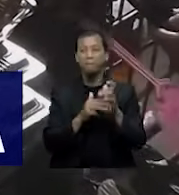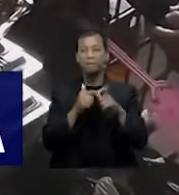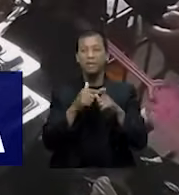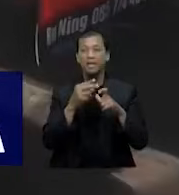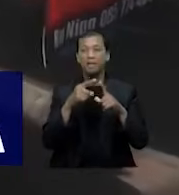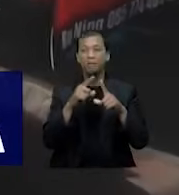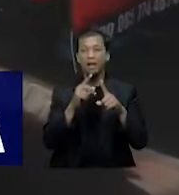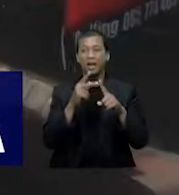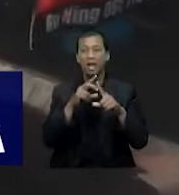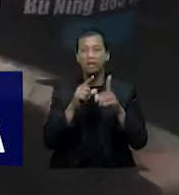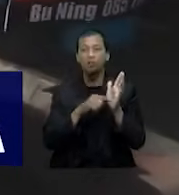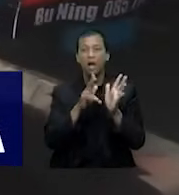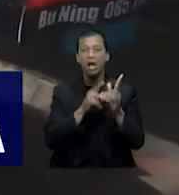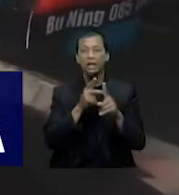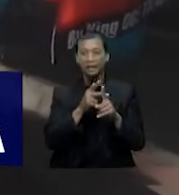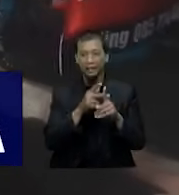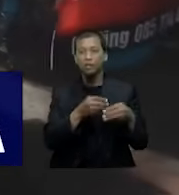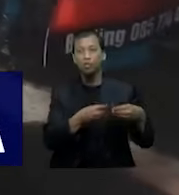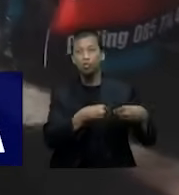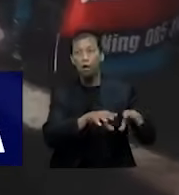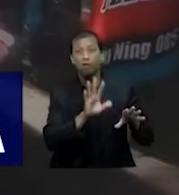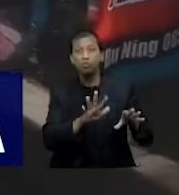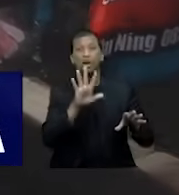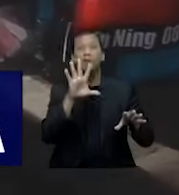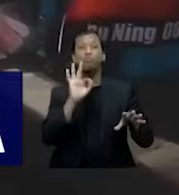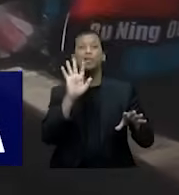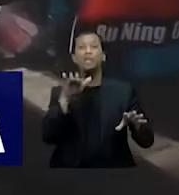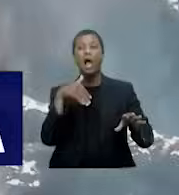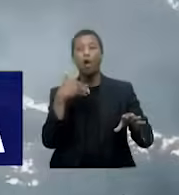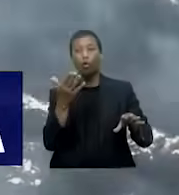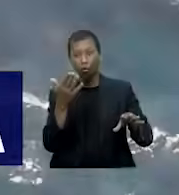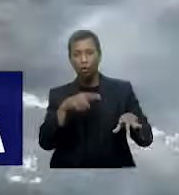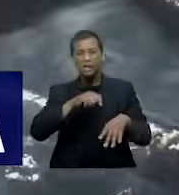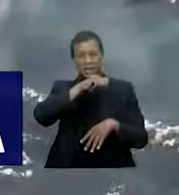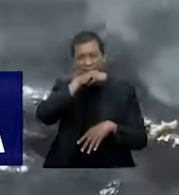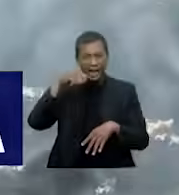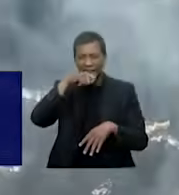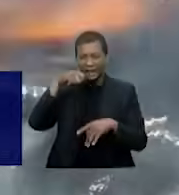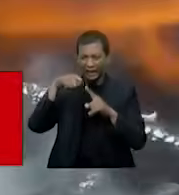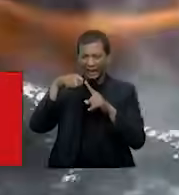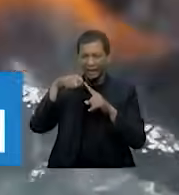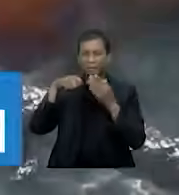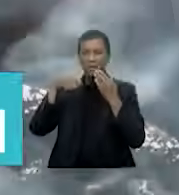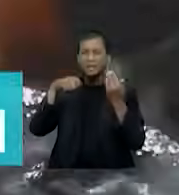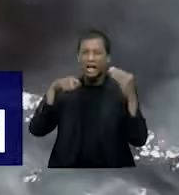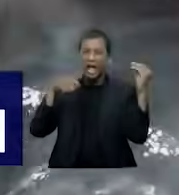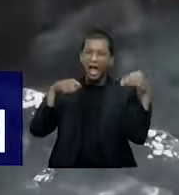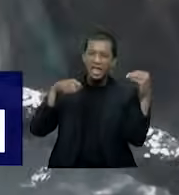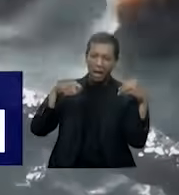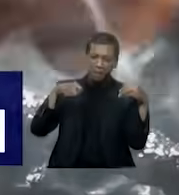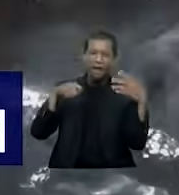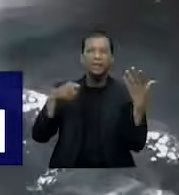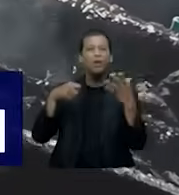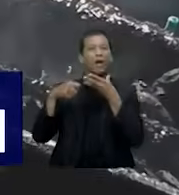tahun. Namun bukan sate pada umumnya yang berbahan daging ayam atau kambing. Mbah Suwarni berjualan sate